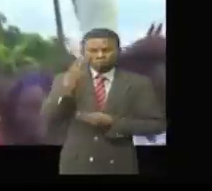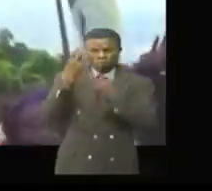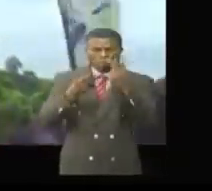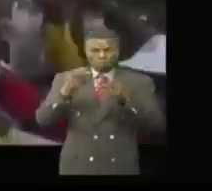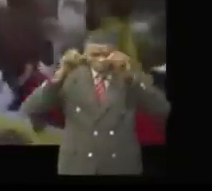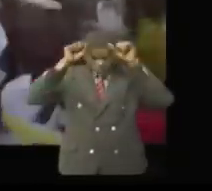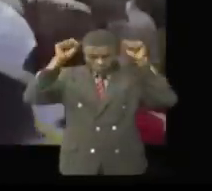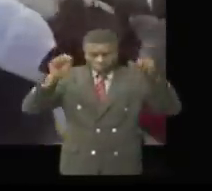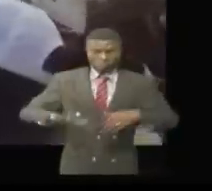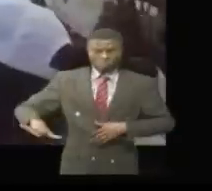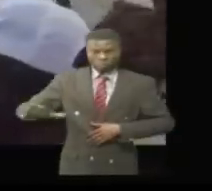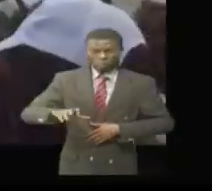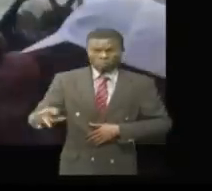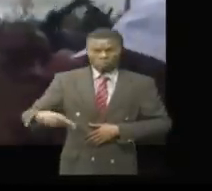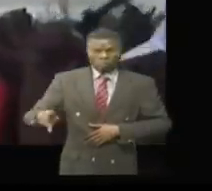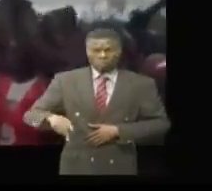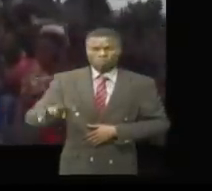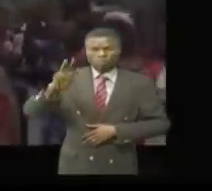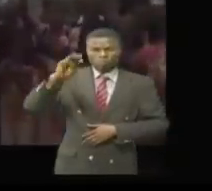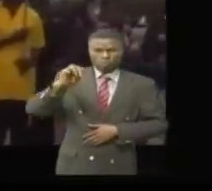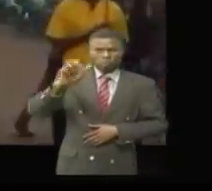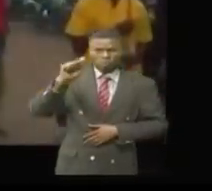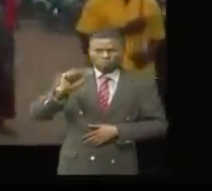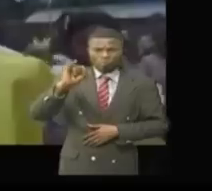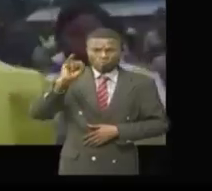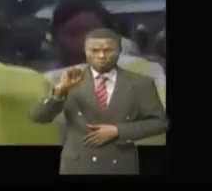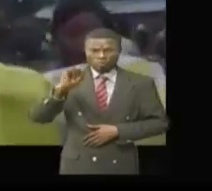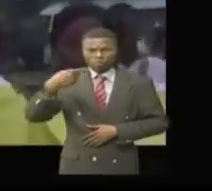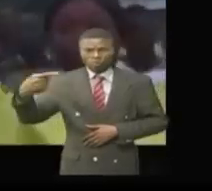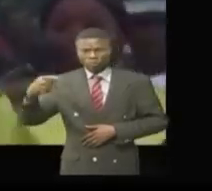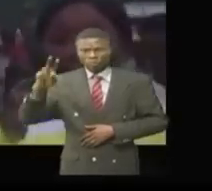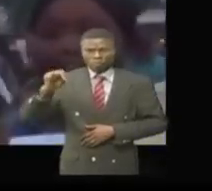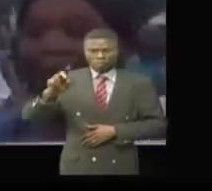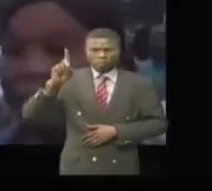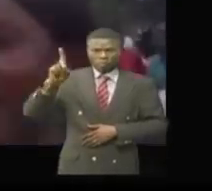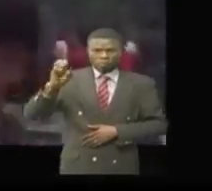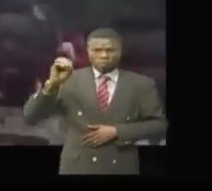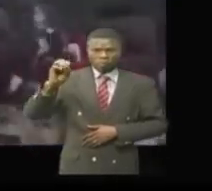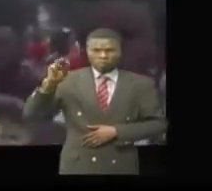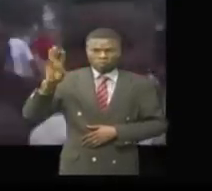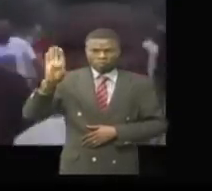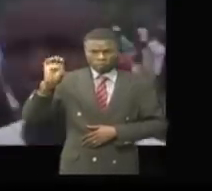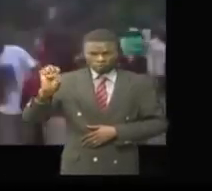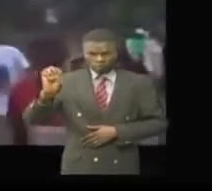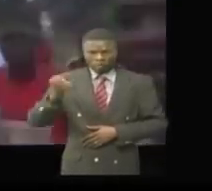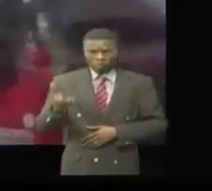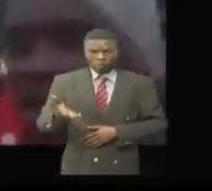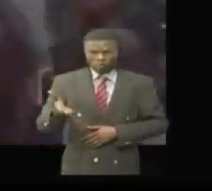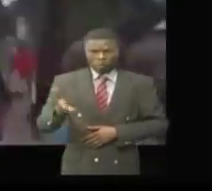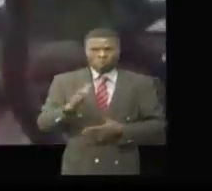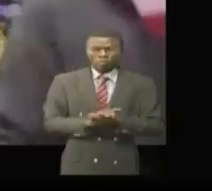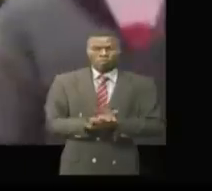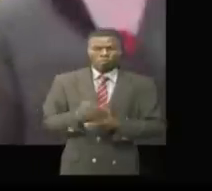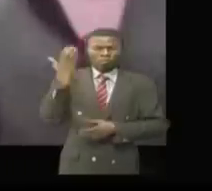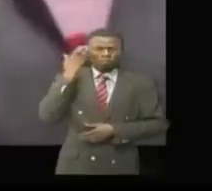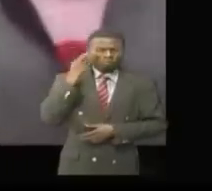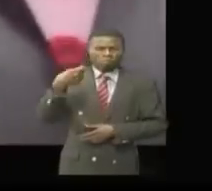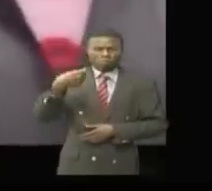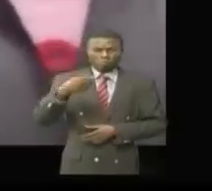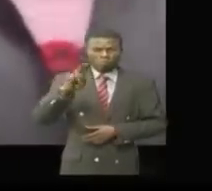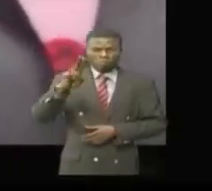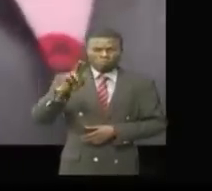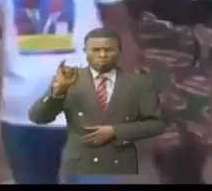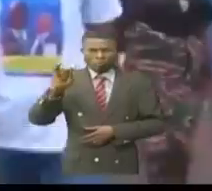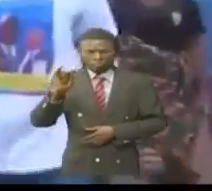de la République dans la province du Maïndombe, le directeur général de l'Office national de produits agricoles du Congo, Guy Bompaté, s'est présenté